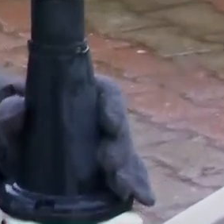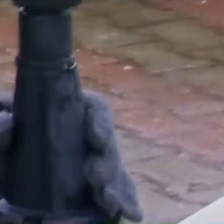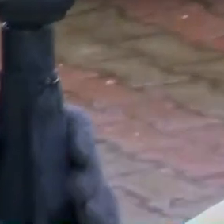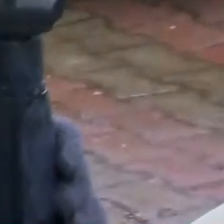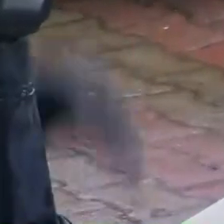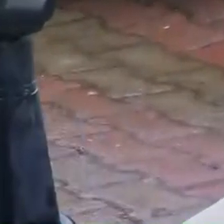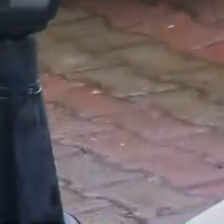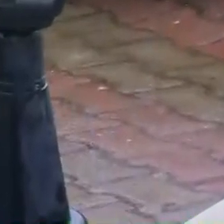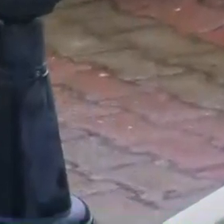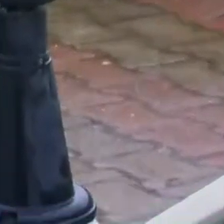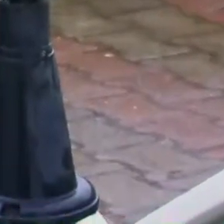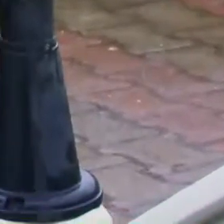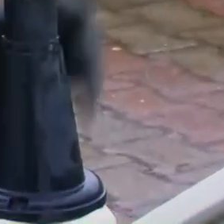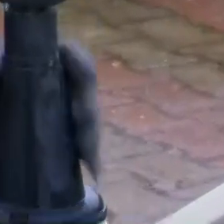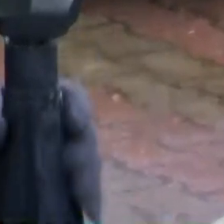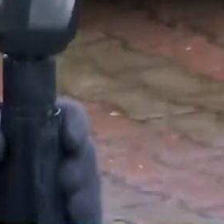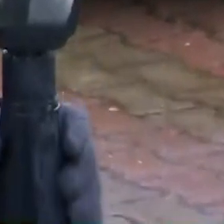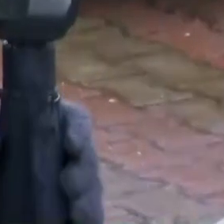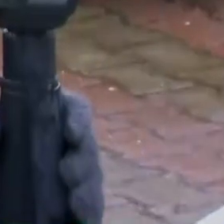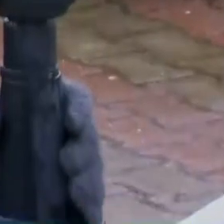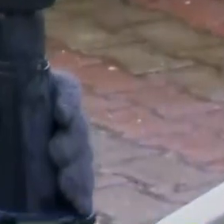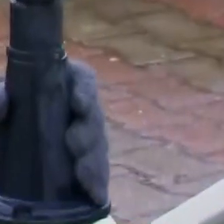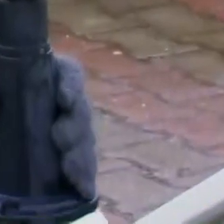çıkarıp ampulü iyice bir sıktı.